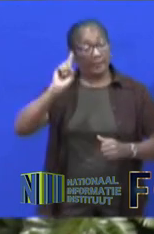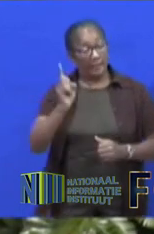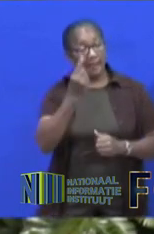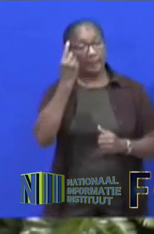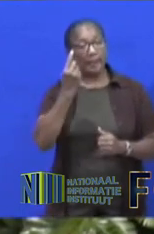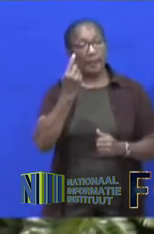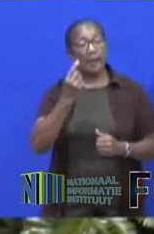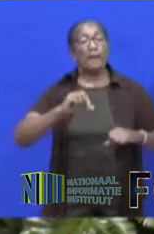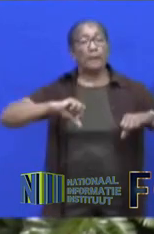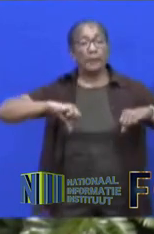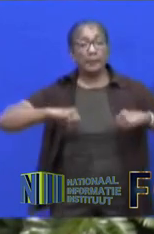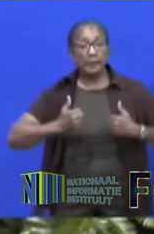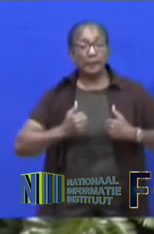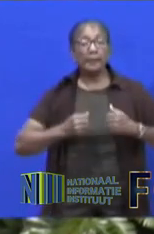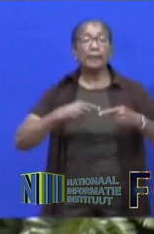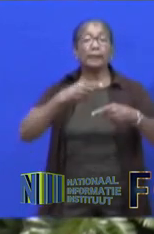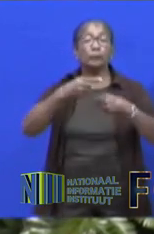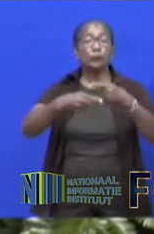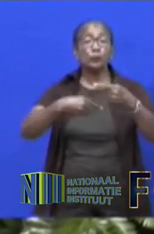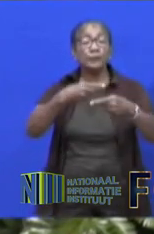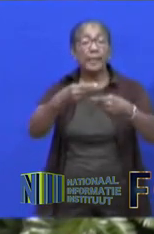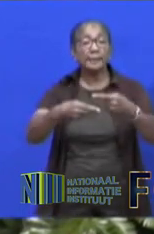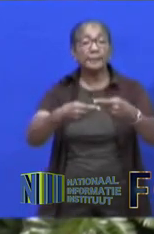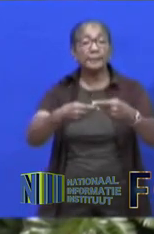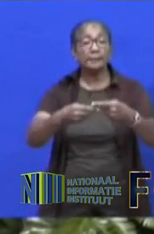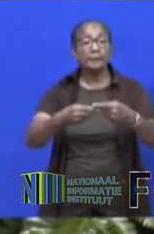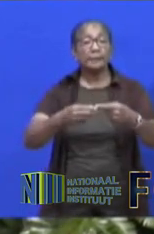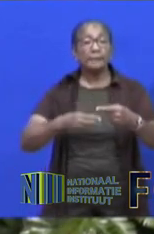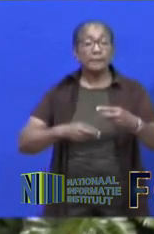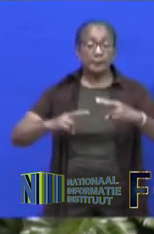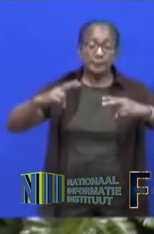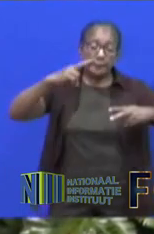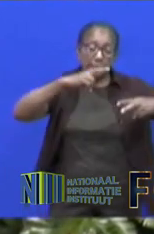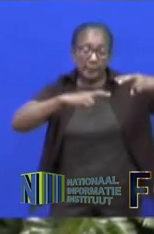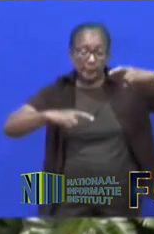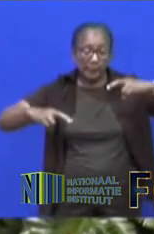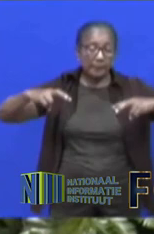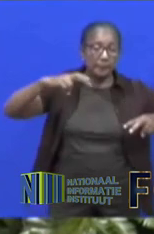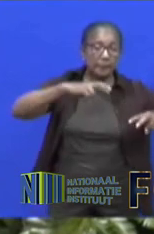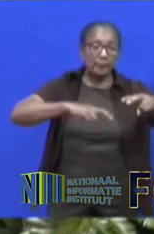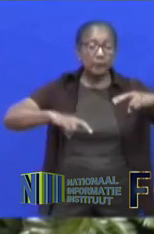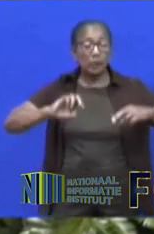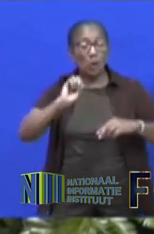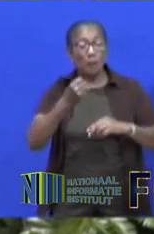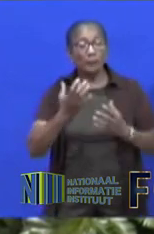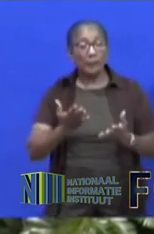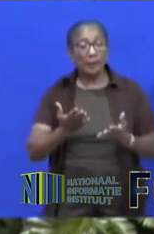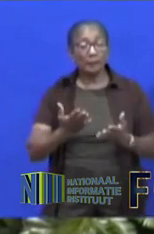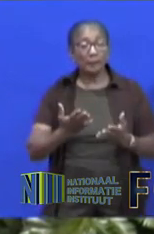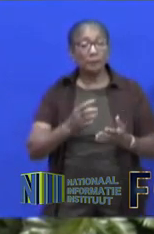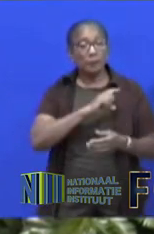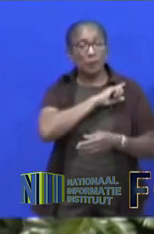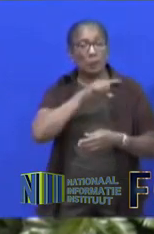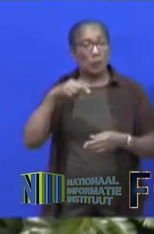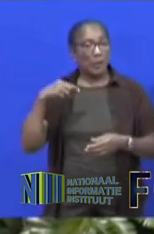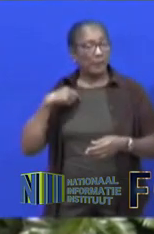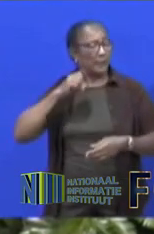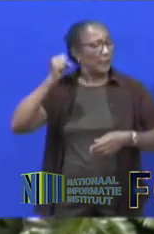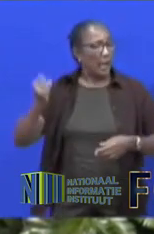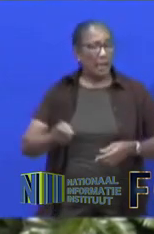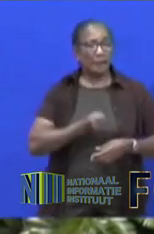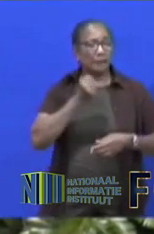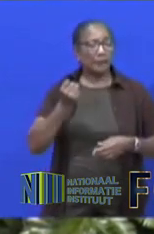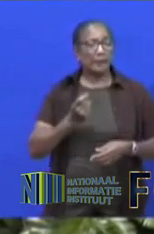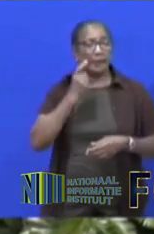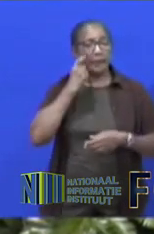Daarna begint er een proces van screening, omdat wij niet altijd de gelegenheid